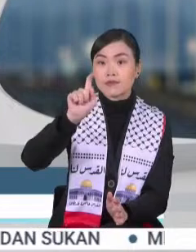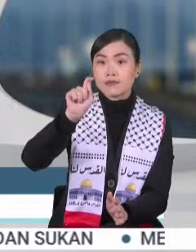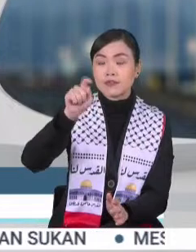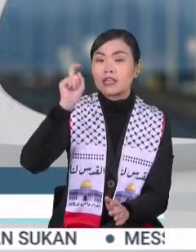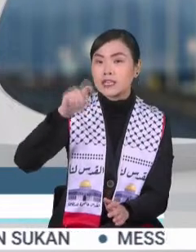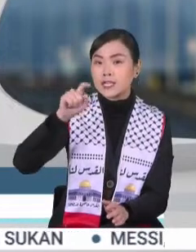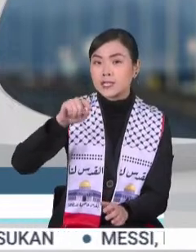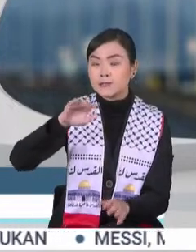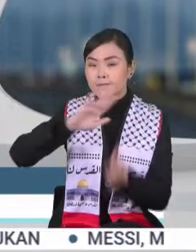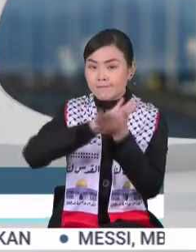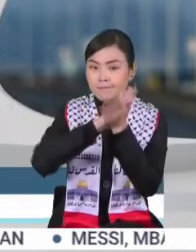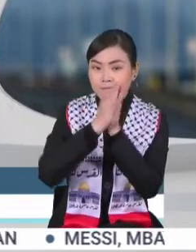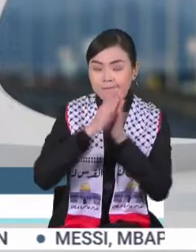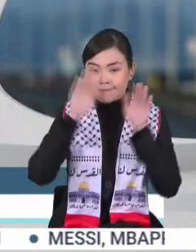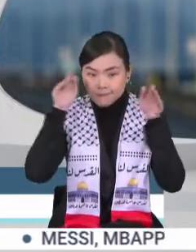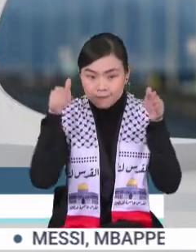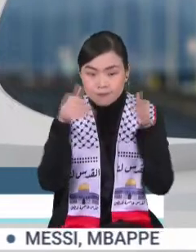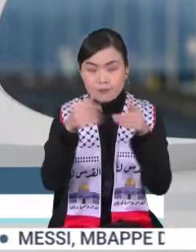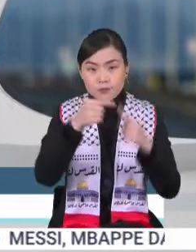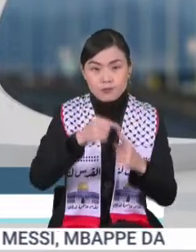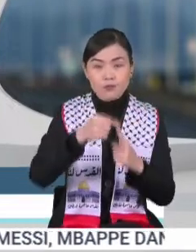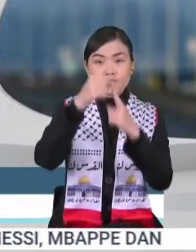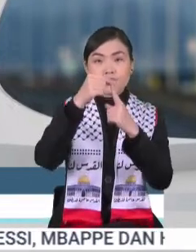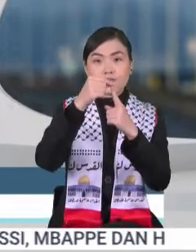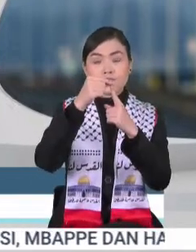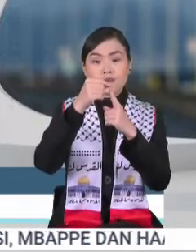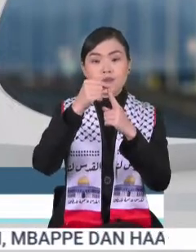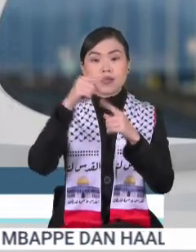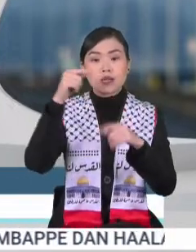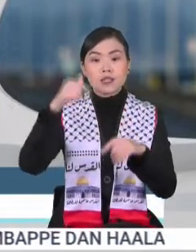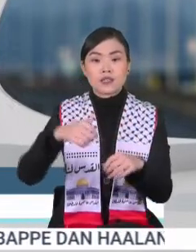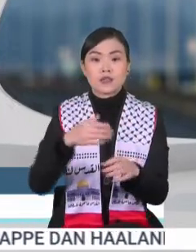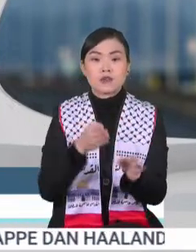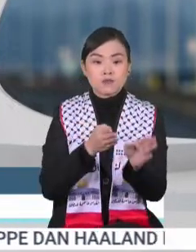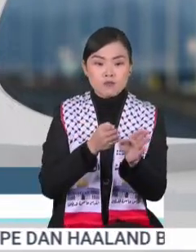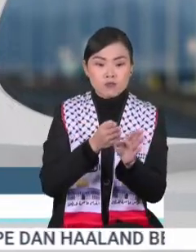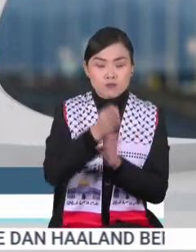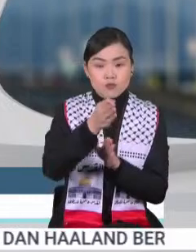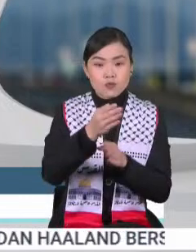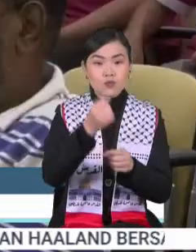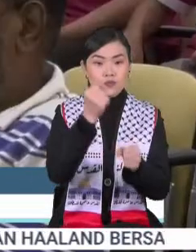dijadikan keutamaan Selaras permintaan tinggi tenaga kerja dalam bidang